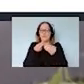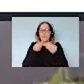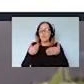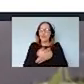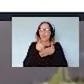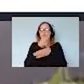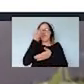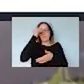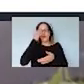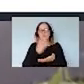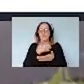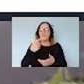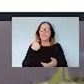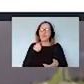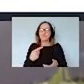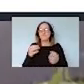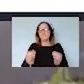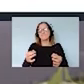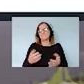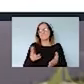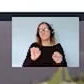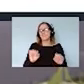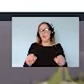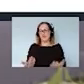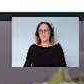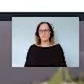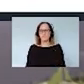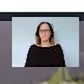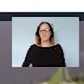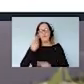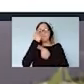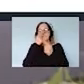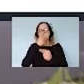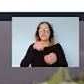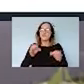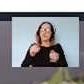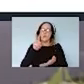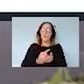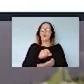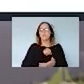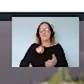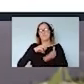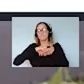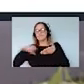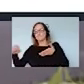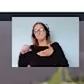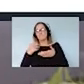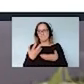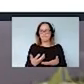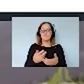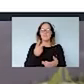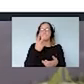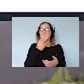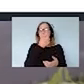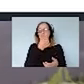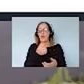nowego. Już trochę się znudziłem tym, jak do tej pory działamy. No i myślę, że dzisiaj może uda mi się z tego oderwać. Dwa